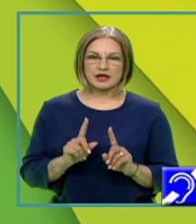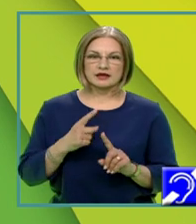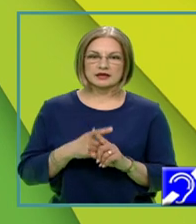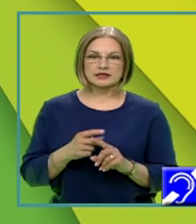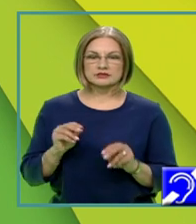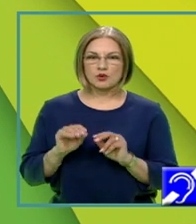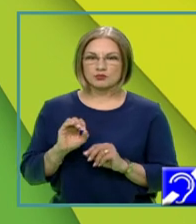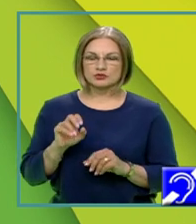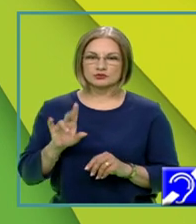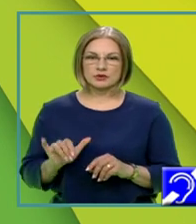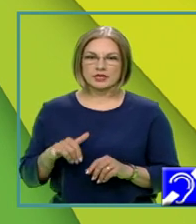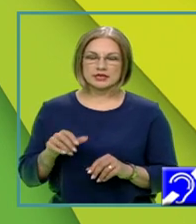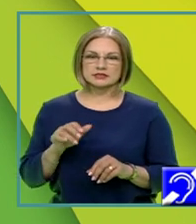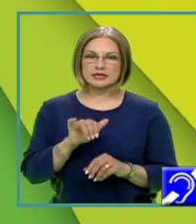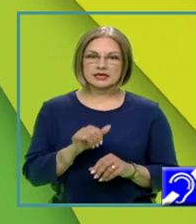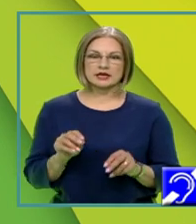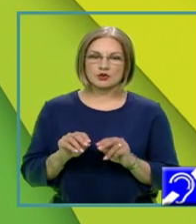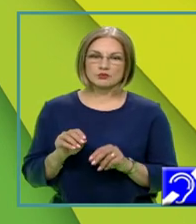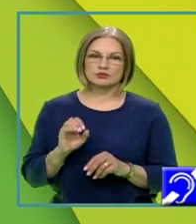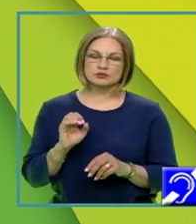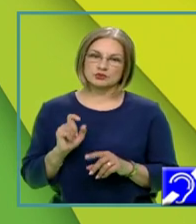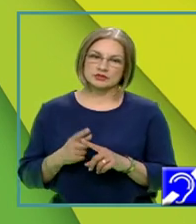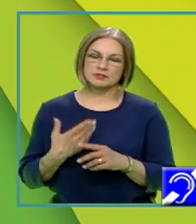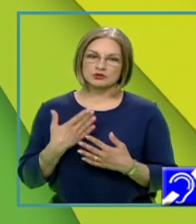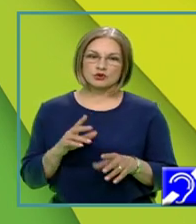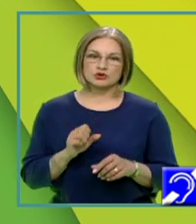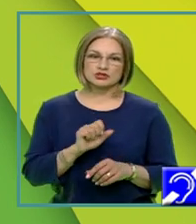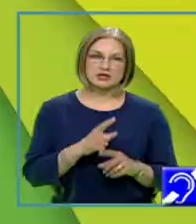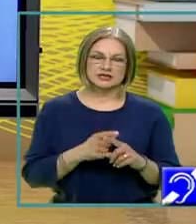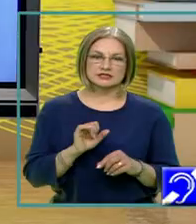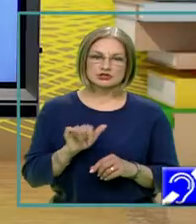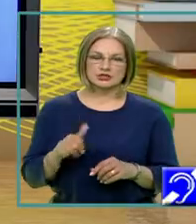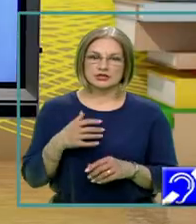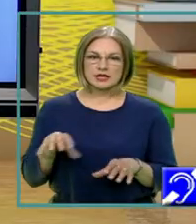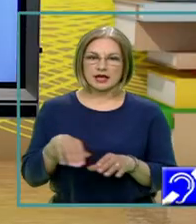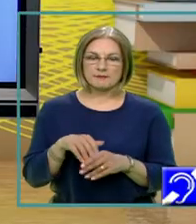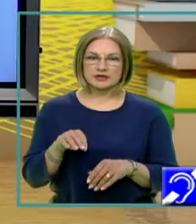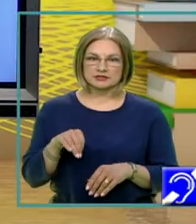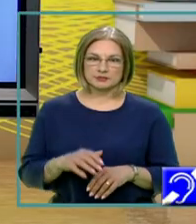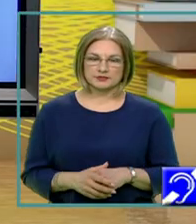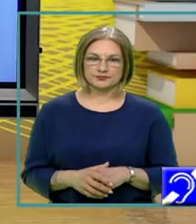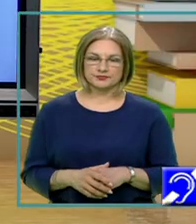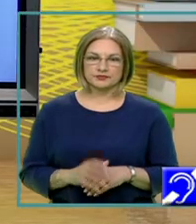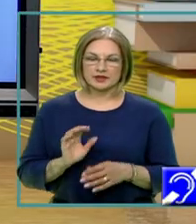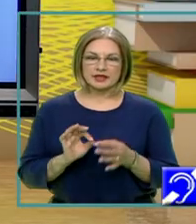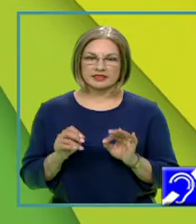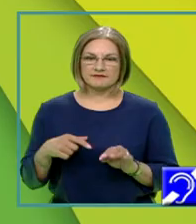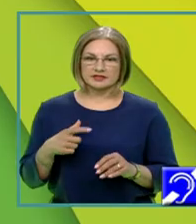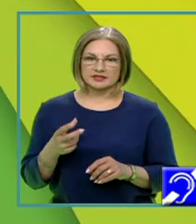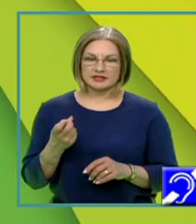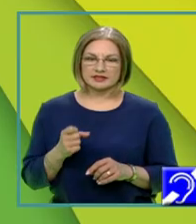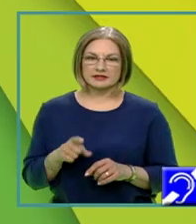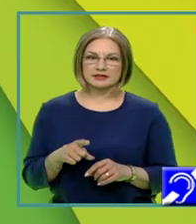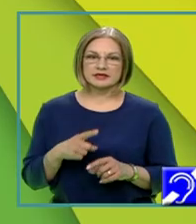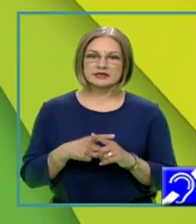cu y este egal cu x compus cu x pentru orice x și y aparține lui m conform definiției din exercițiul nostru